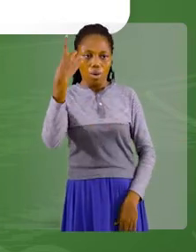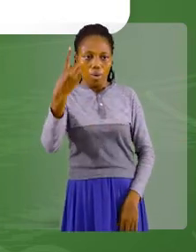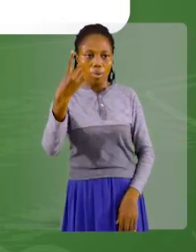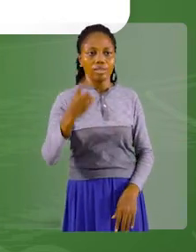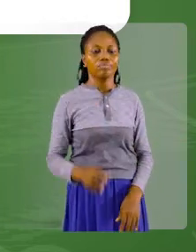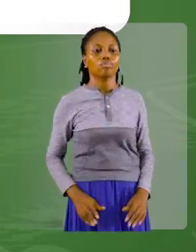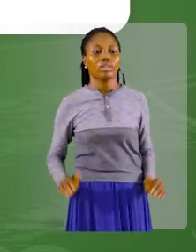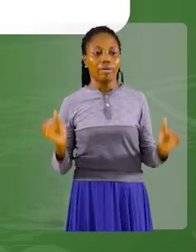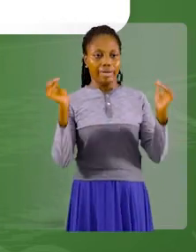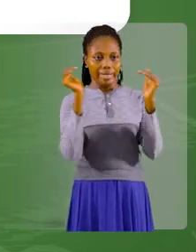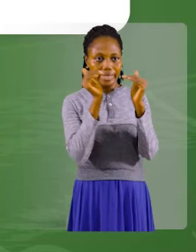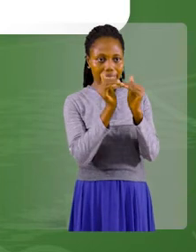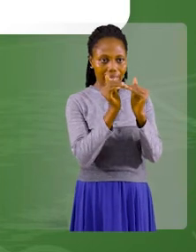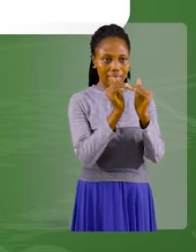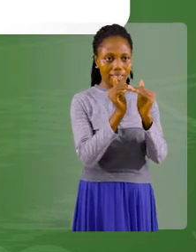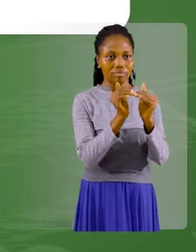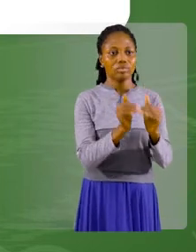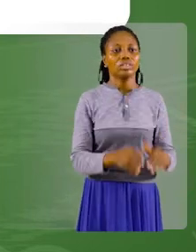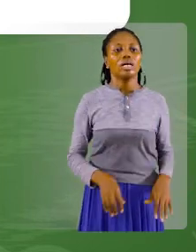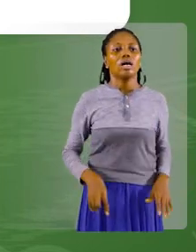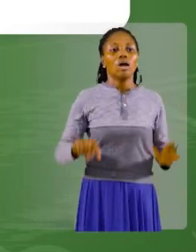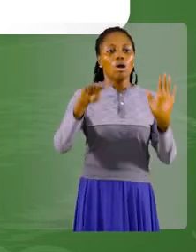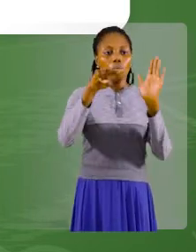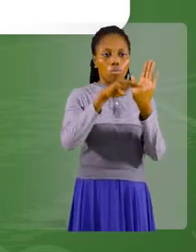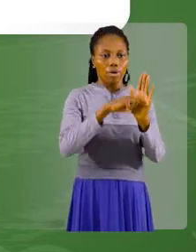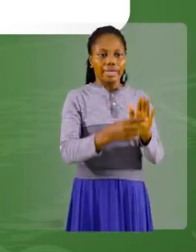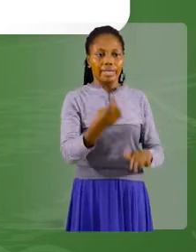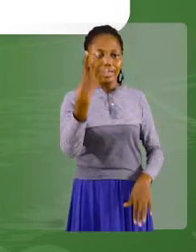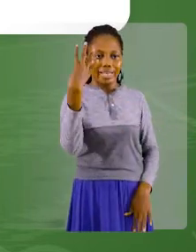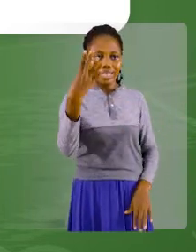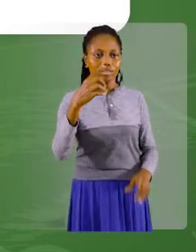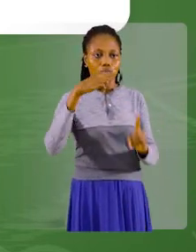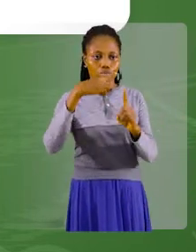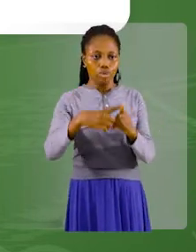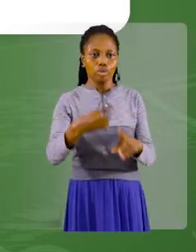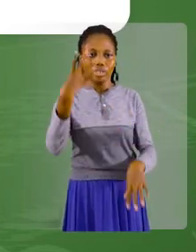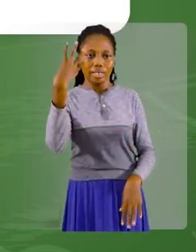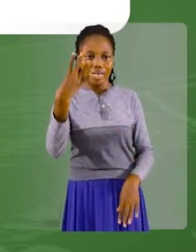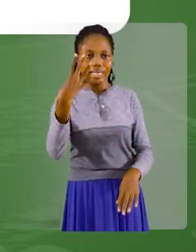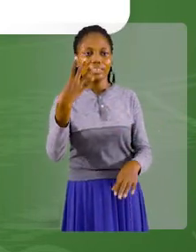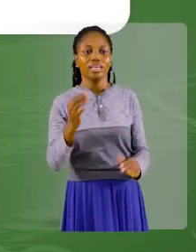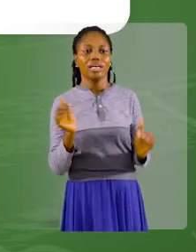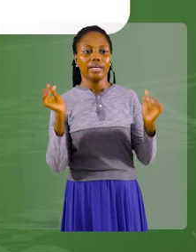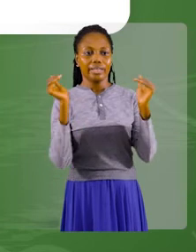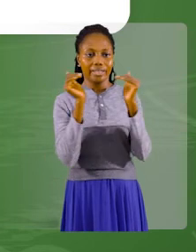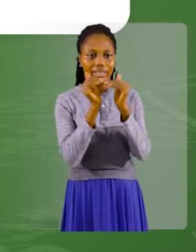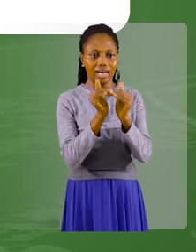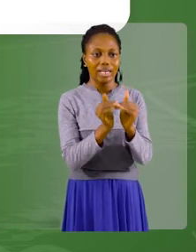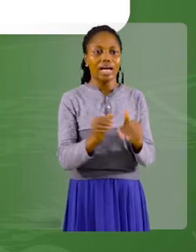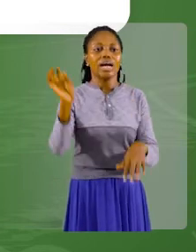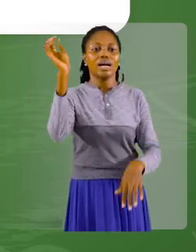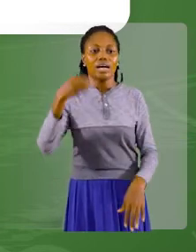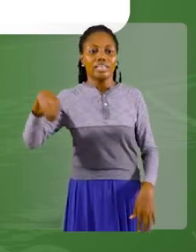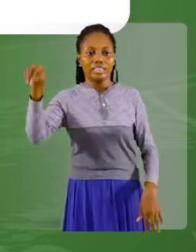1. Ce qui est égal à -4 plus 4, qui est